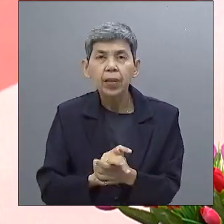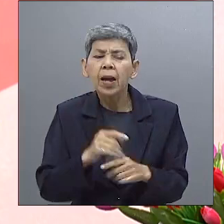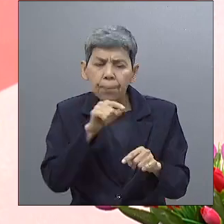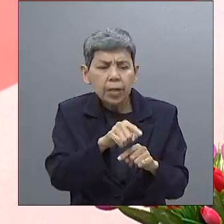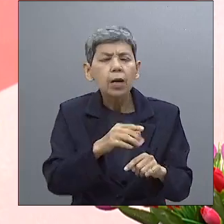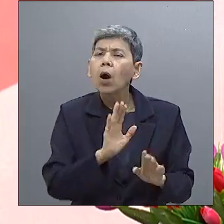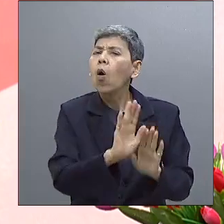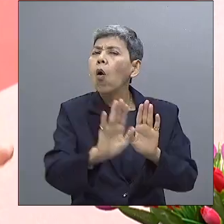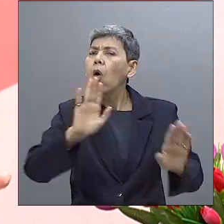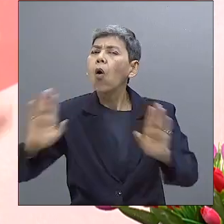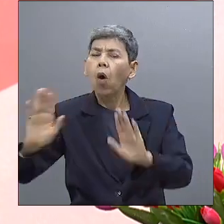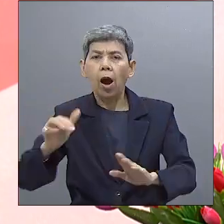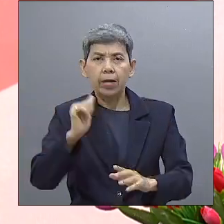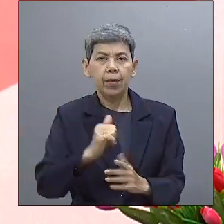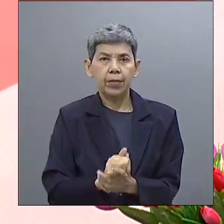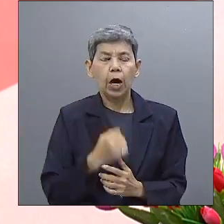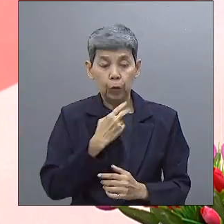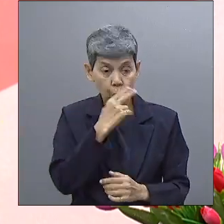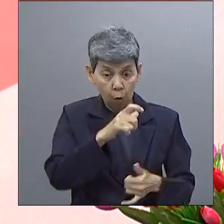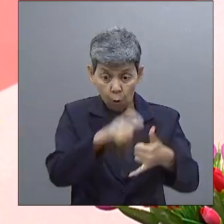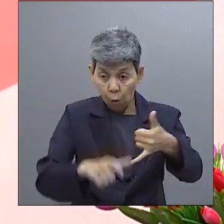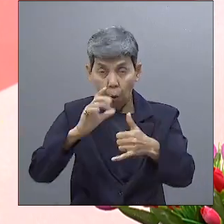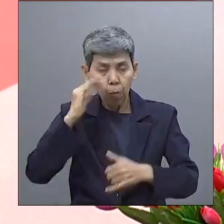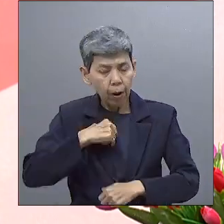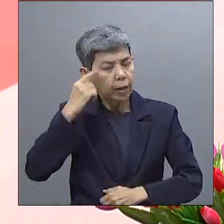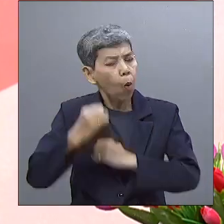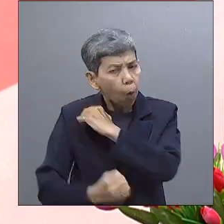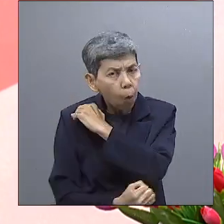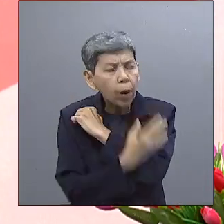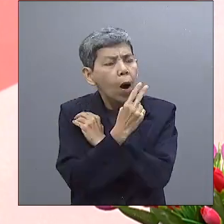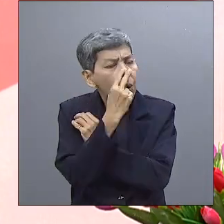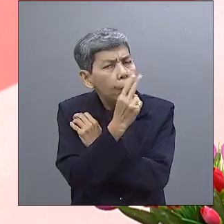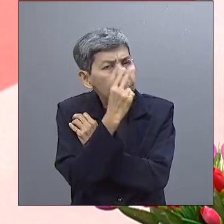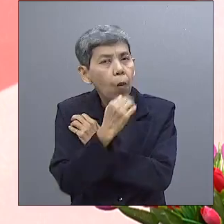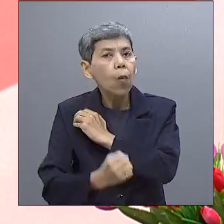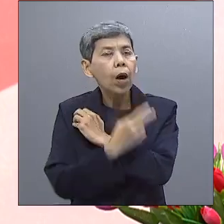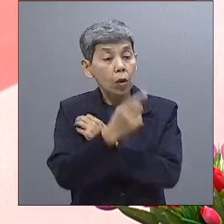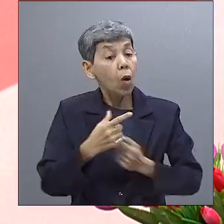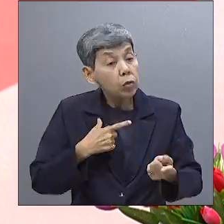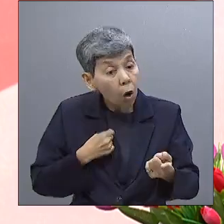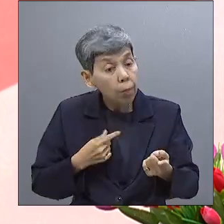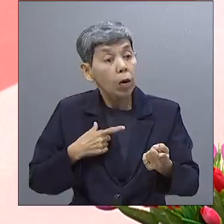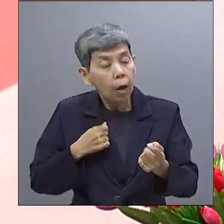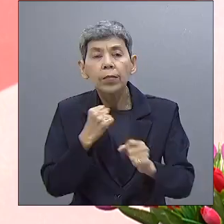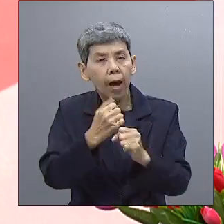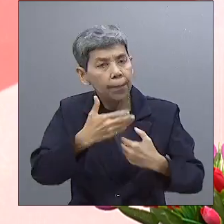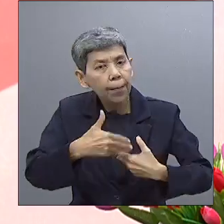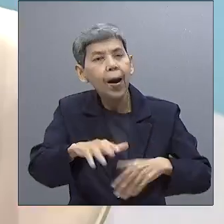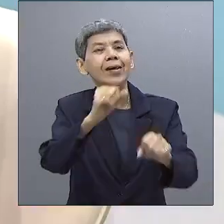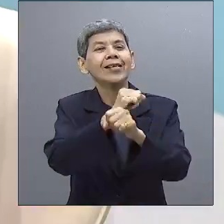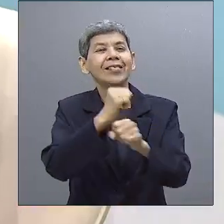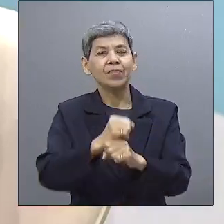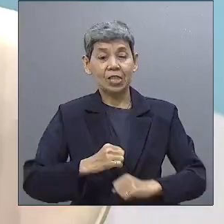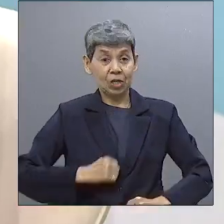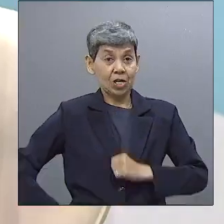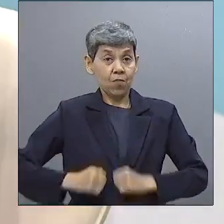น้าที่ของใครของมัน เ พราะฉะนั้นพอแสงออกมาปุ๊บเนี่ยบางทีคุณพ่อคุณแม่ต้องเปิดโอกาสให้เด็กๆเนา ะ หนูชอบอันนี้อยากทำเนี่ยคือให้เขาทำไป อย่างน้องๆเยาวชนส